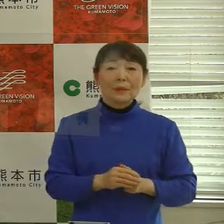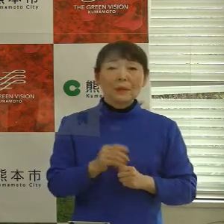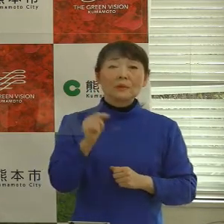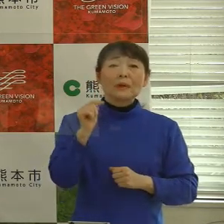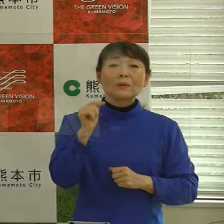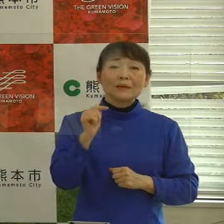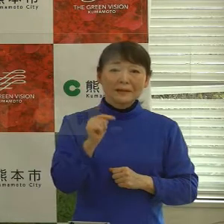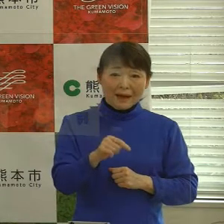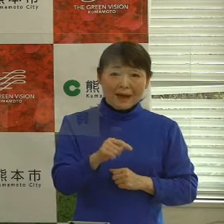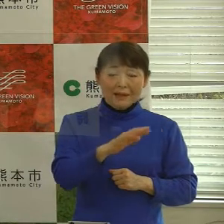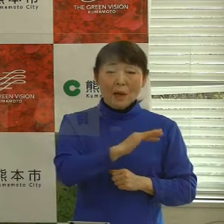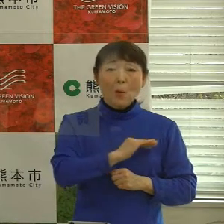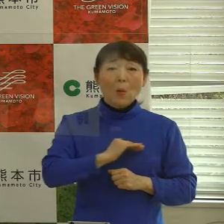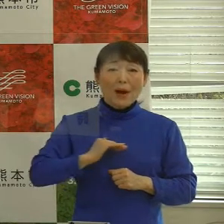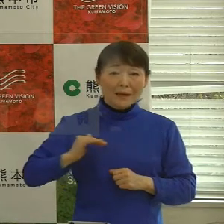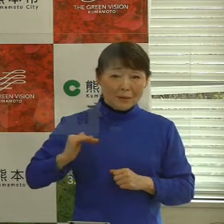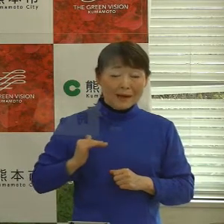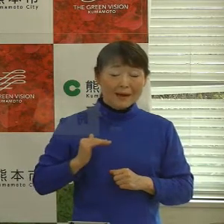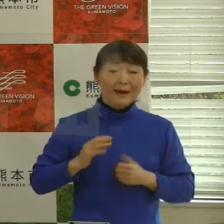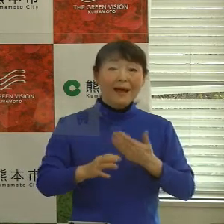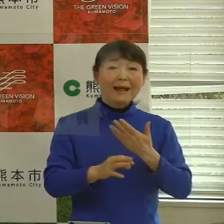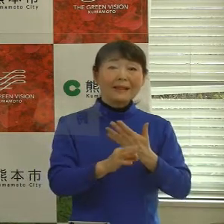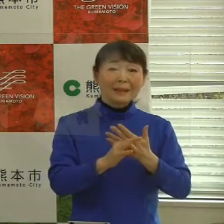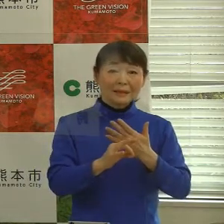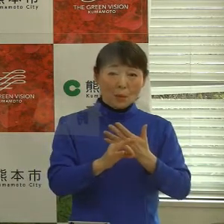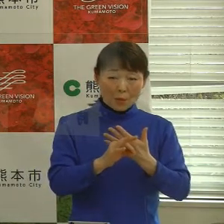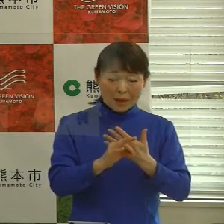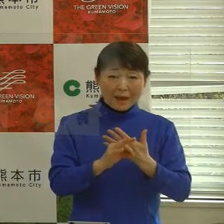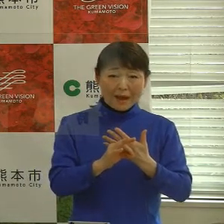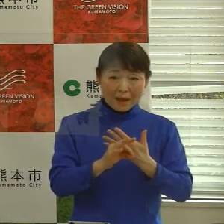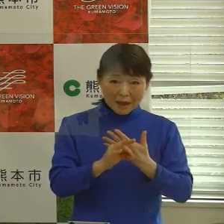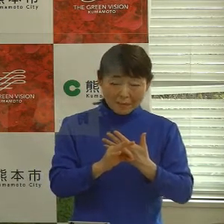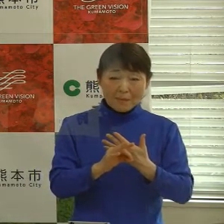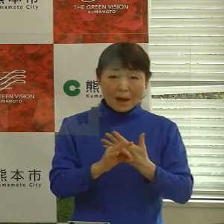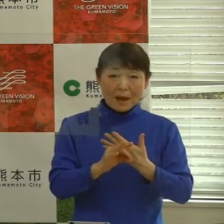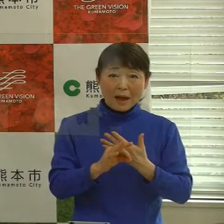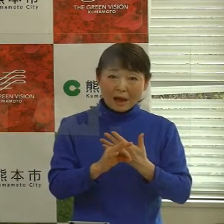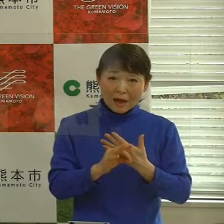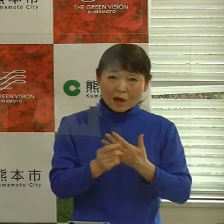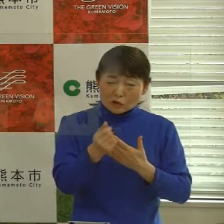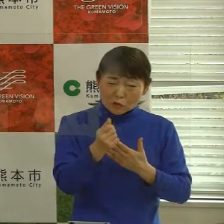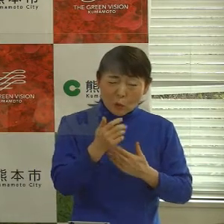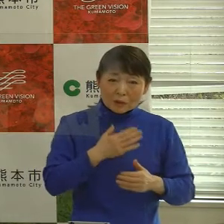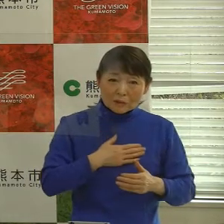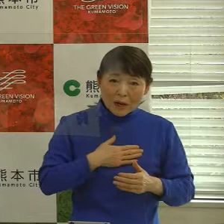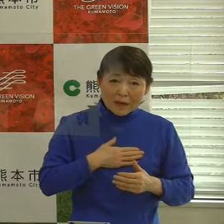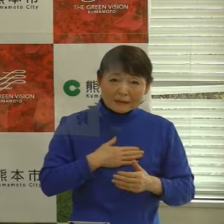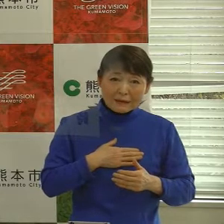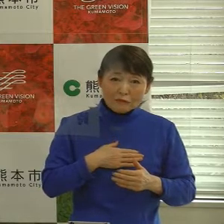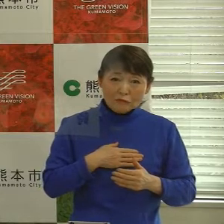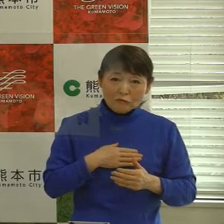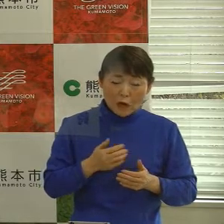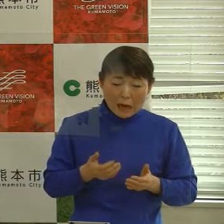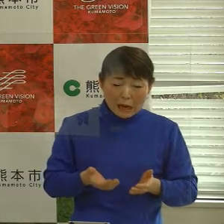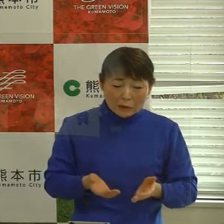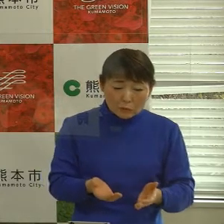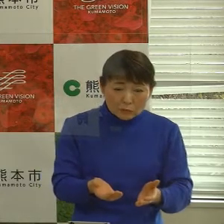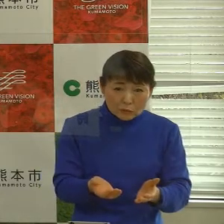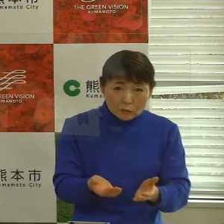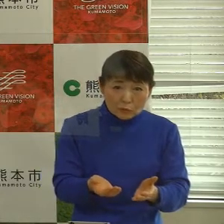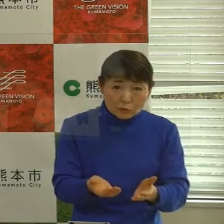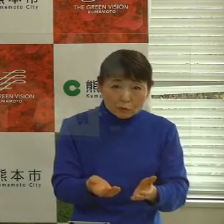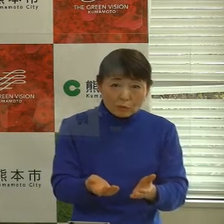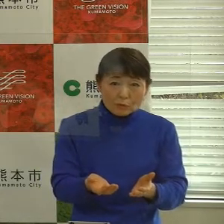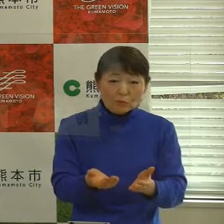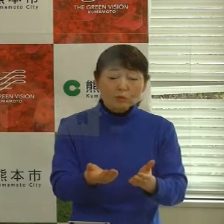んな中でも、まあ、我々が例えば手がかりとして持っていること、やっぱり出自を知りたいっていうことは、やっぱ